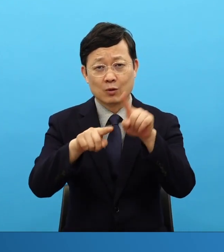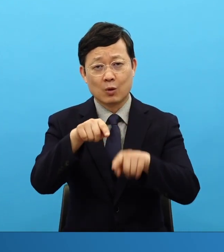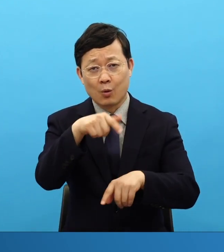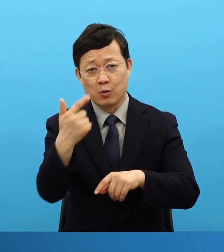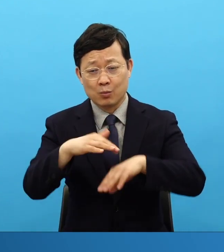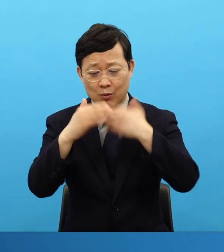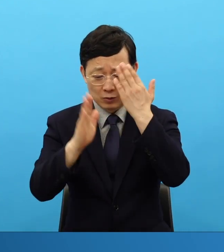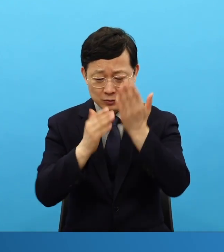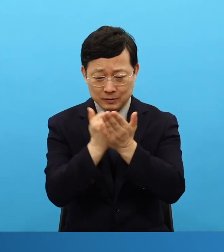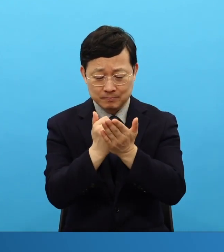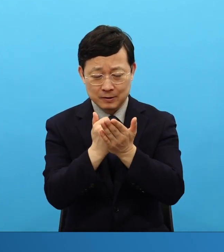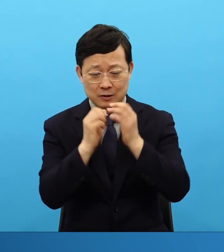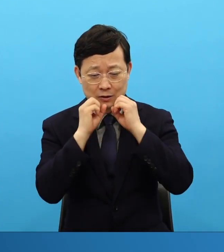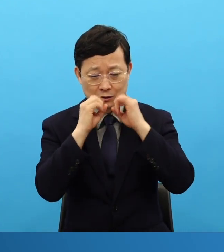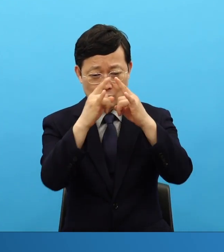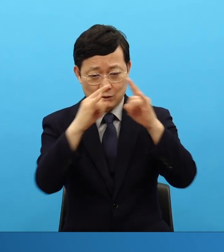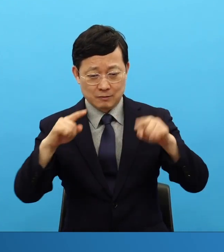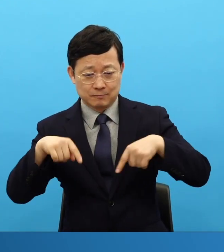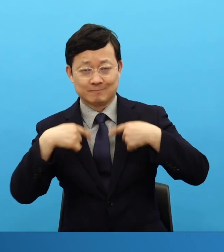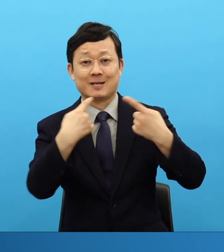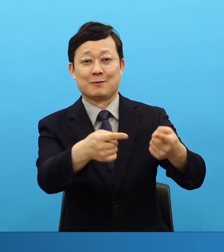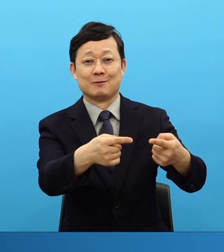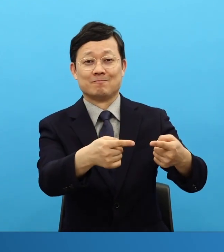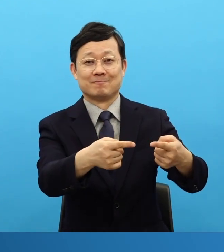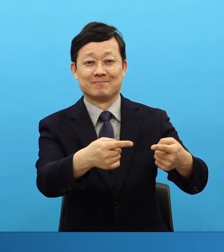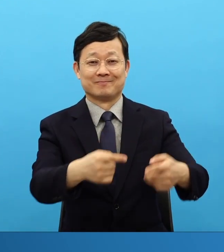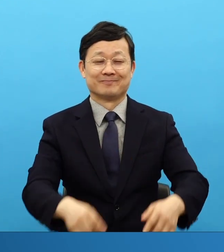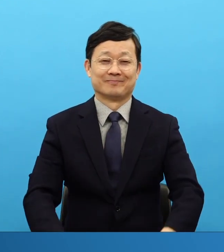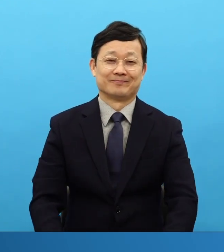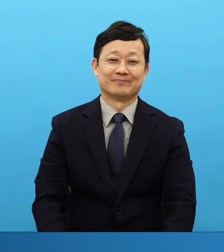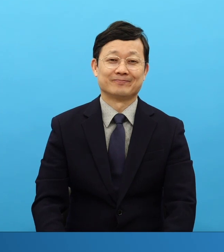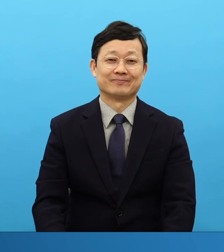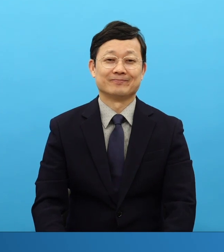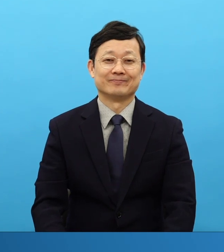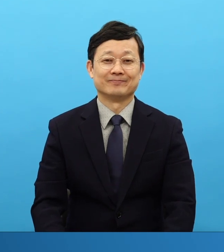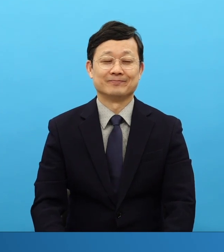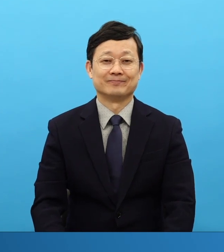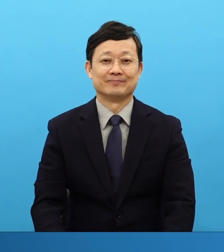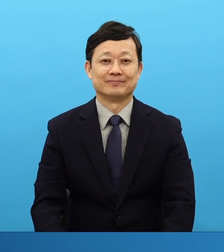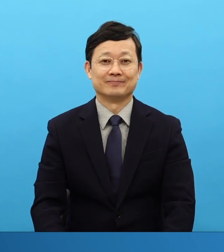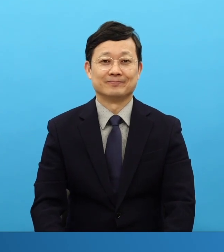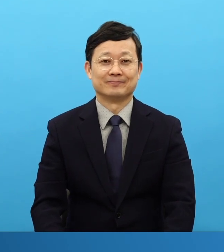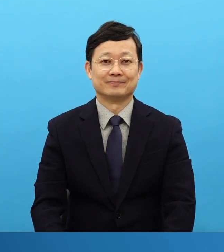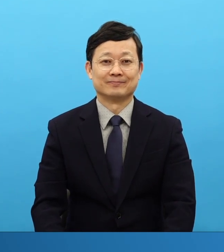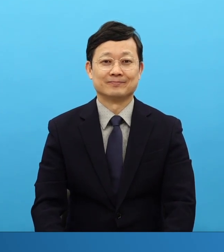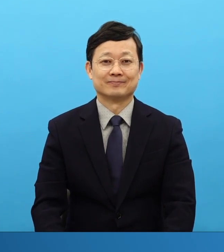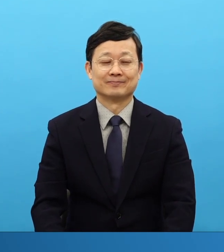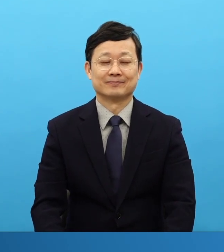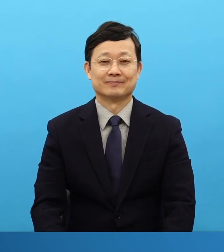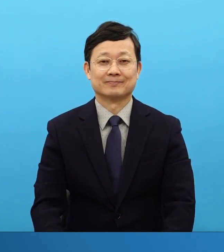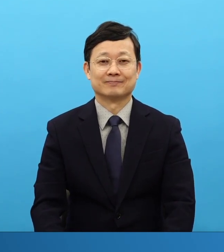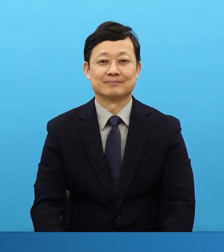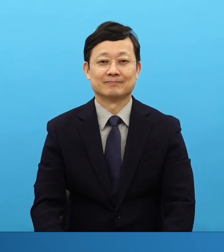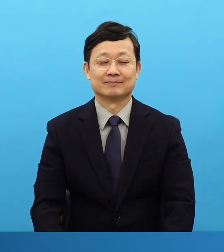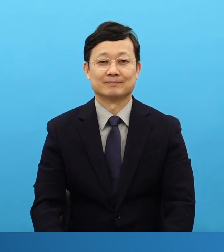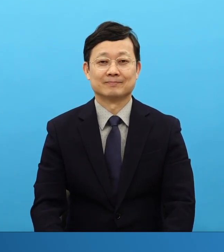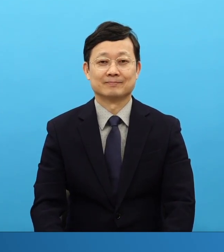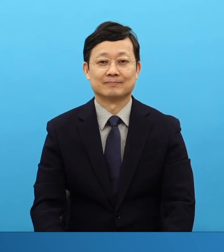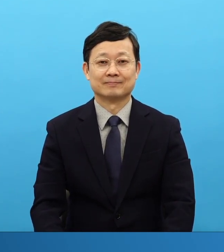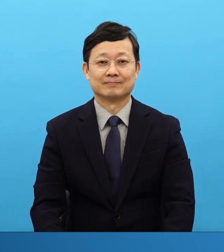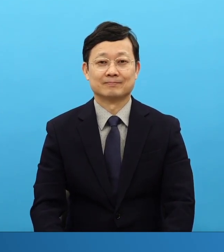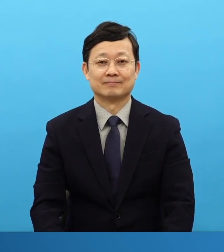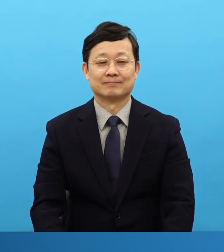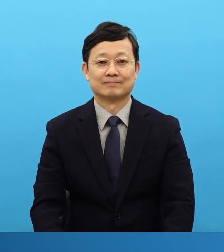전교생이 전도 캠프에 참석하고 있습니다. 매주 목요일의 수업 후에는 전생도가 현장 전도 캠프에 참가しております.